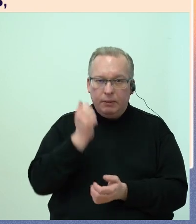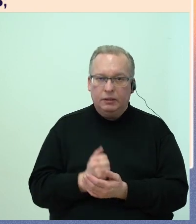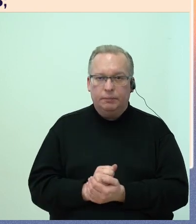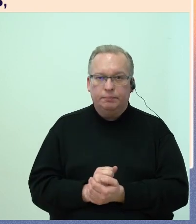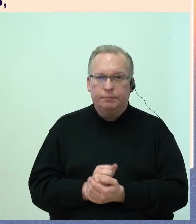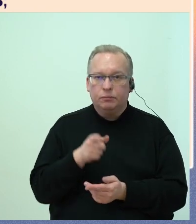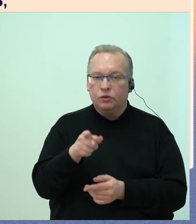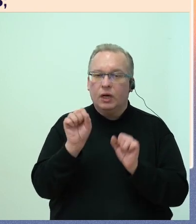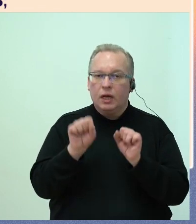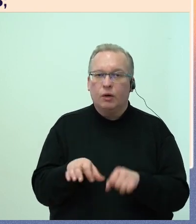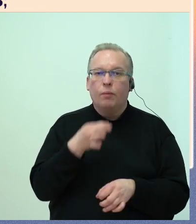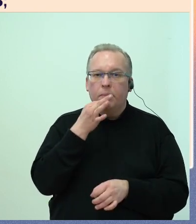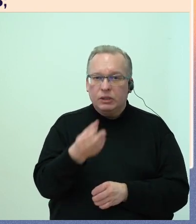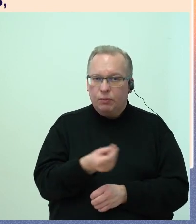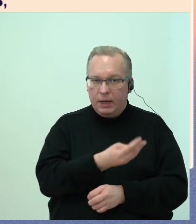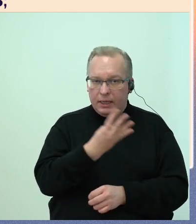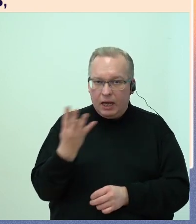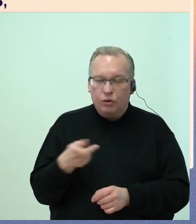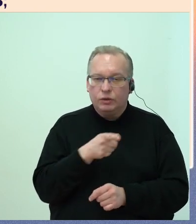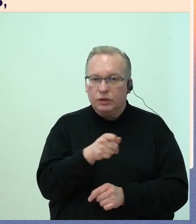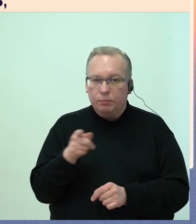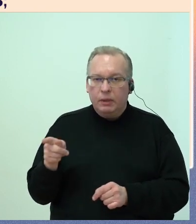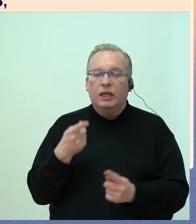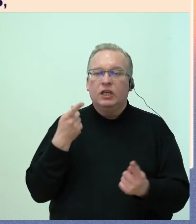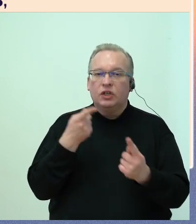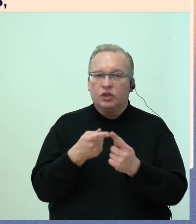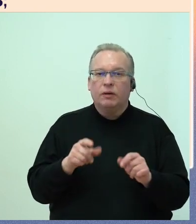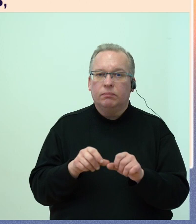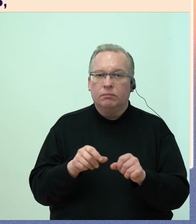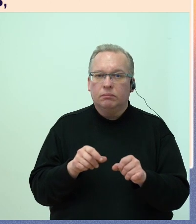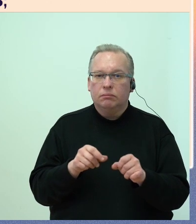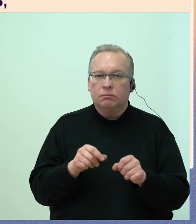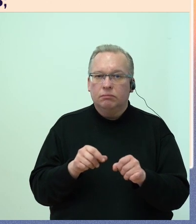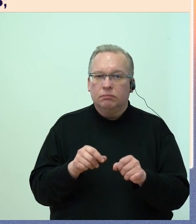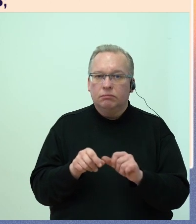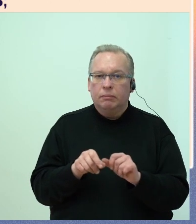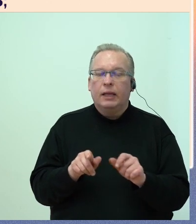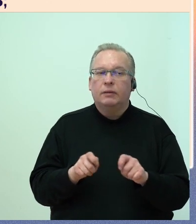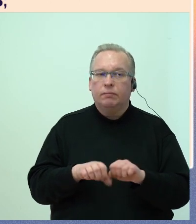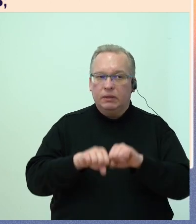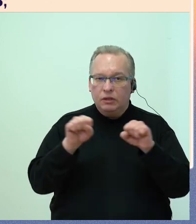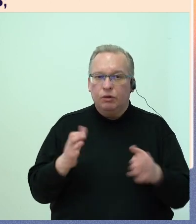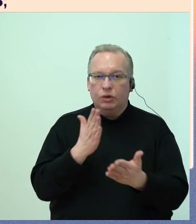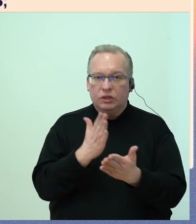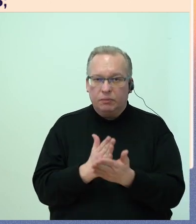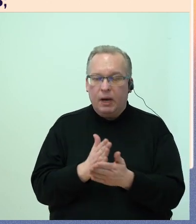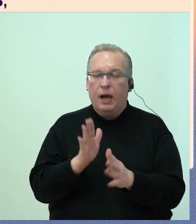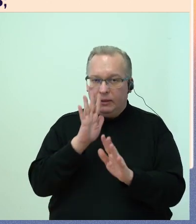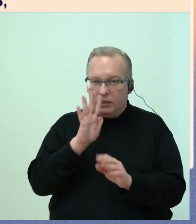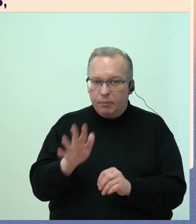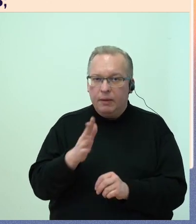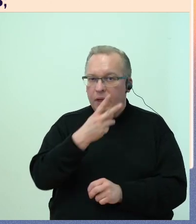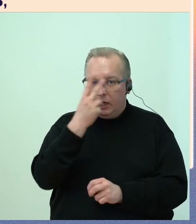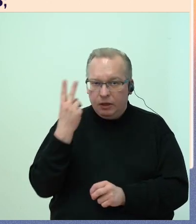galiu tiesiog paminėti kelis iššūkius iš kiekvieno iš tikslų. Tai pavyzdžiui, pirmam tikslui užkirsti kelią visų formų antisemitizmui Lietuva